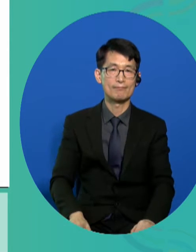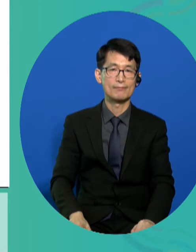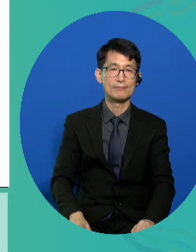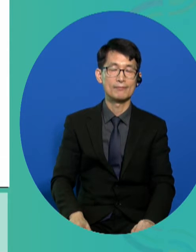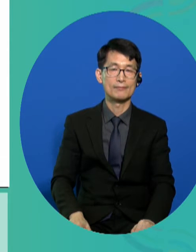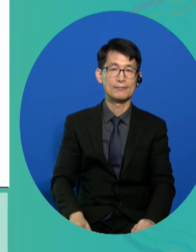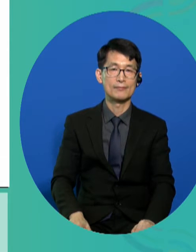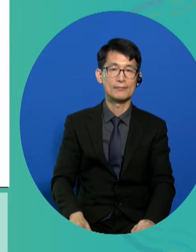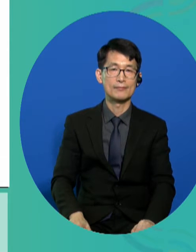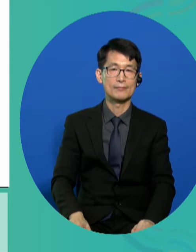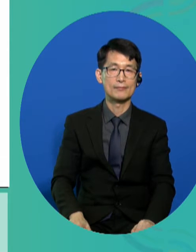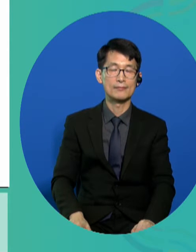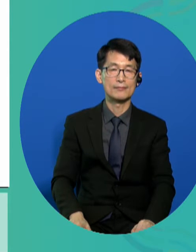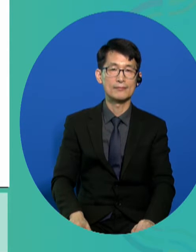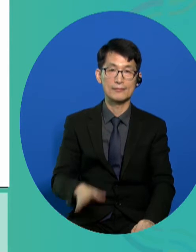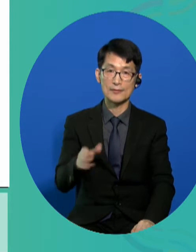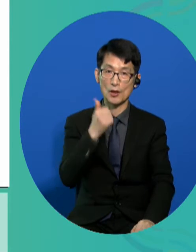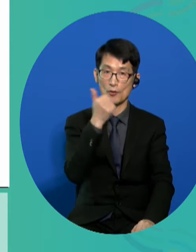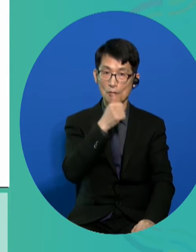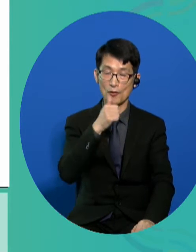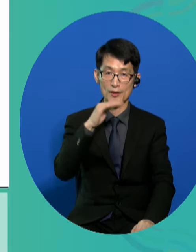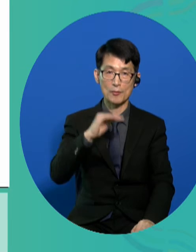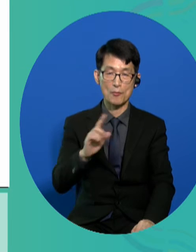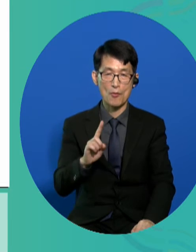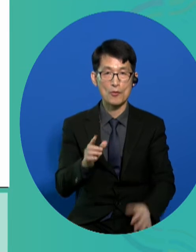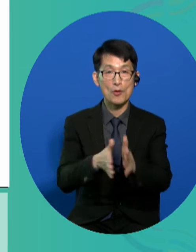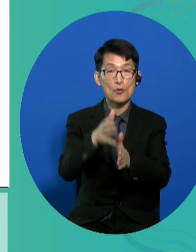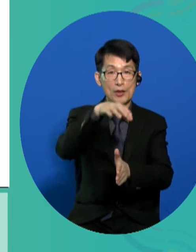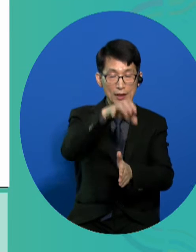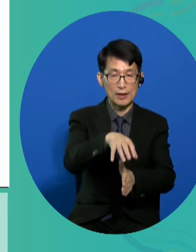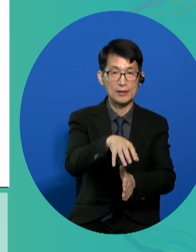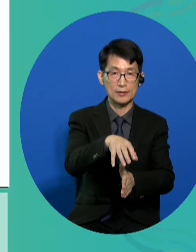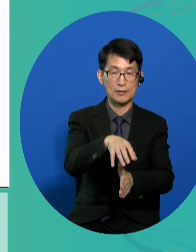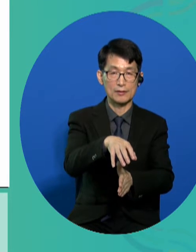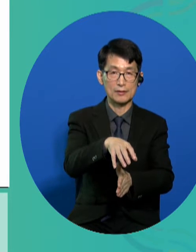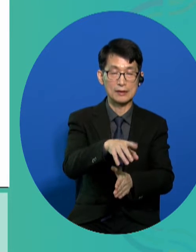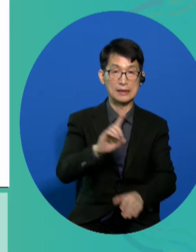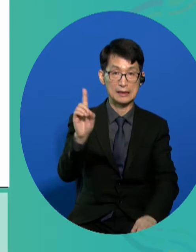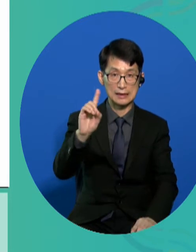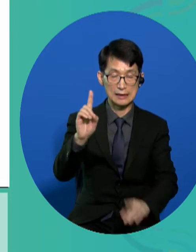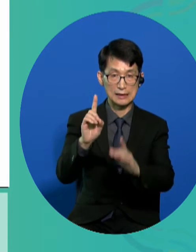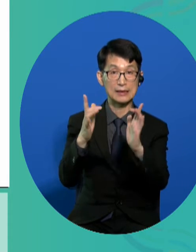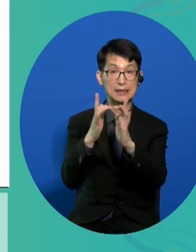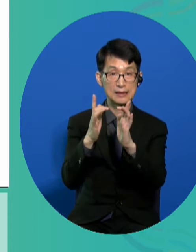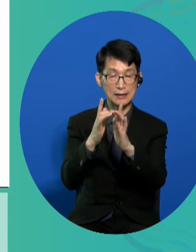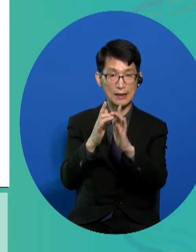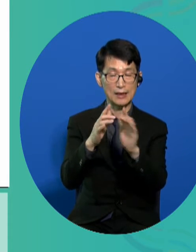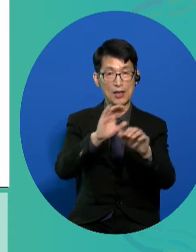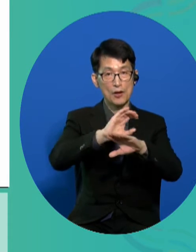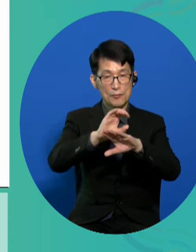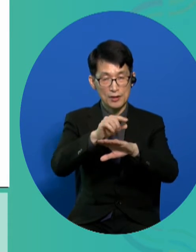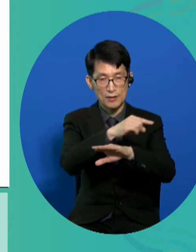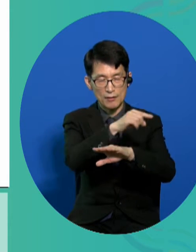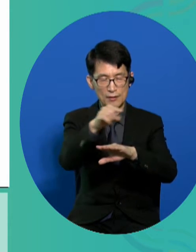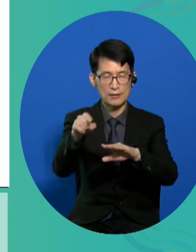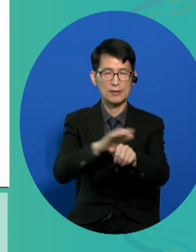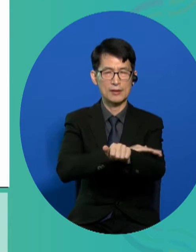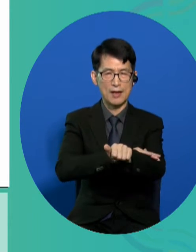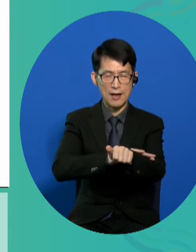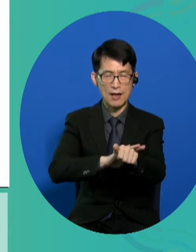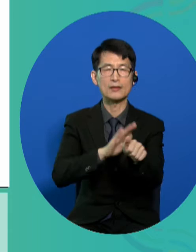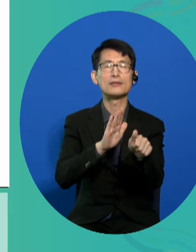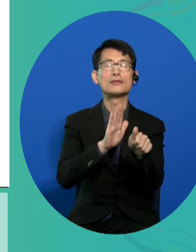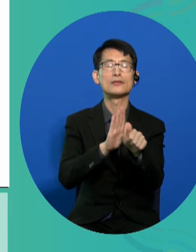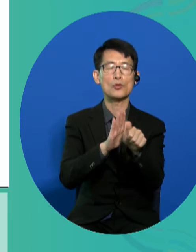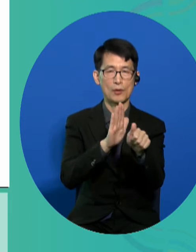그래서 소개해드린 것은 도시 내에서의 디지털 혁명과 그 같은 디지털 전환의 접근성과 포용성의 중요성,